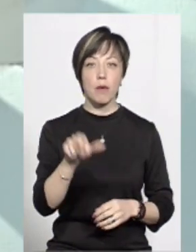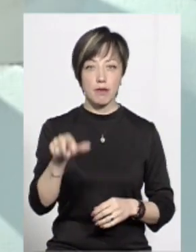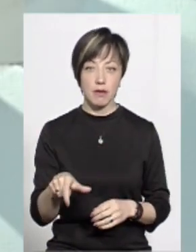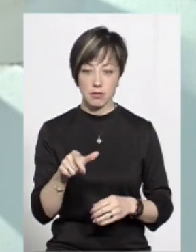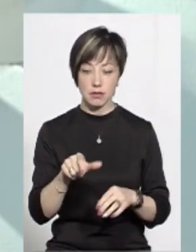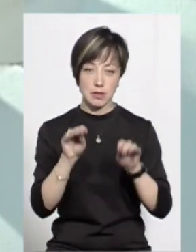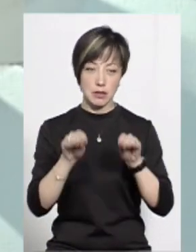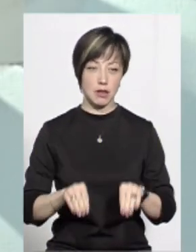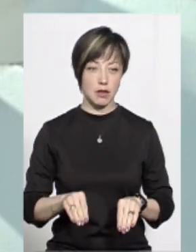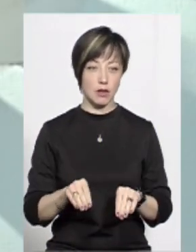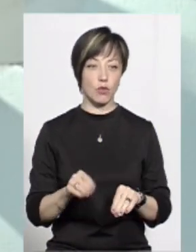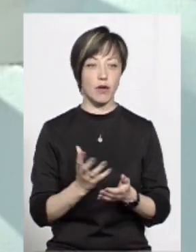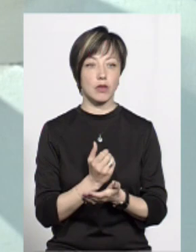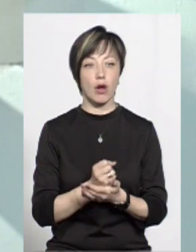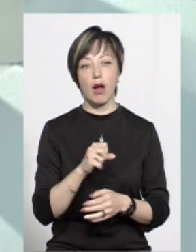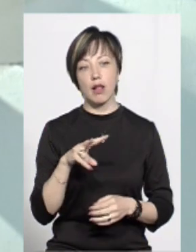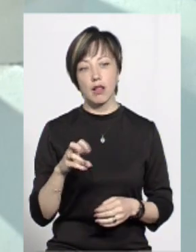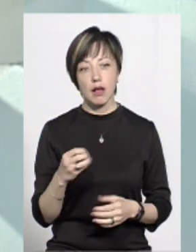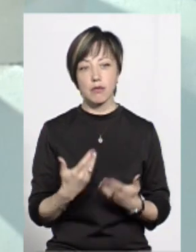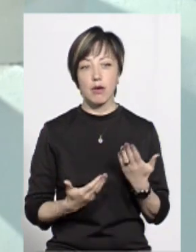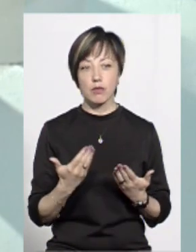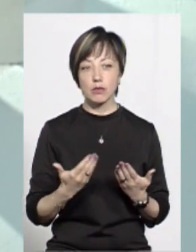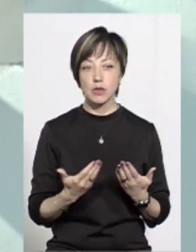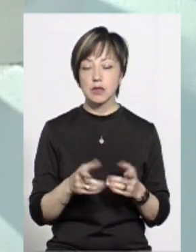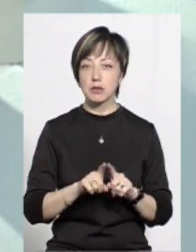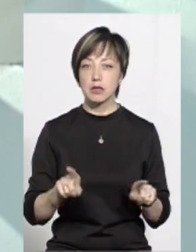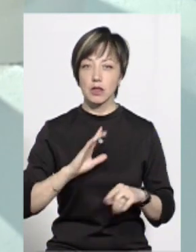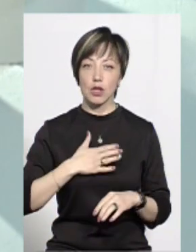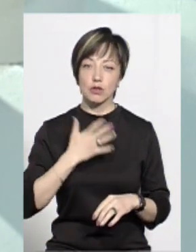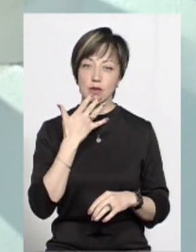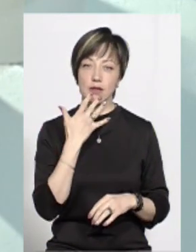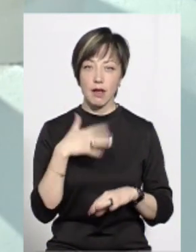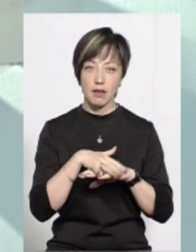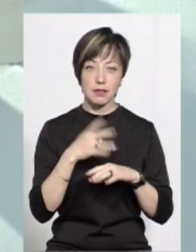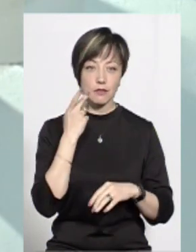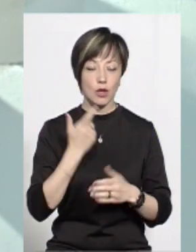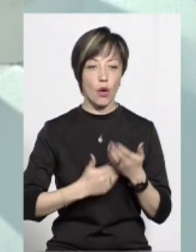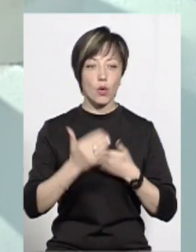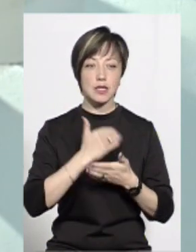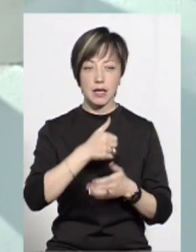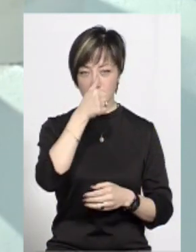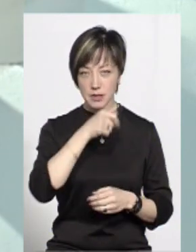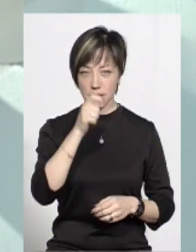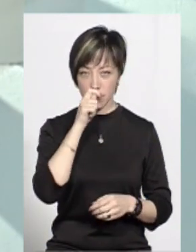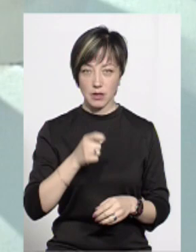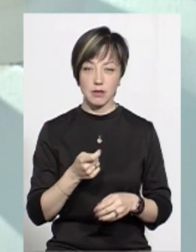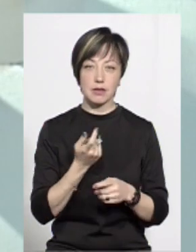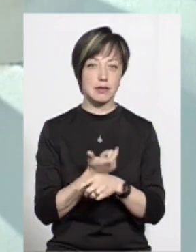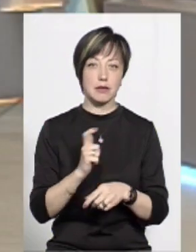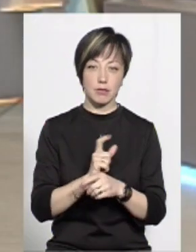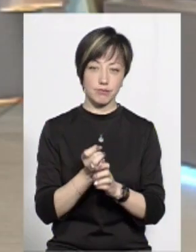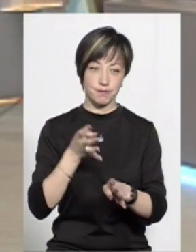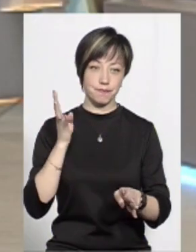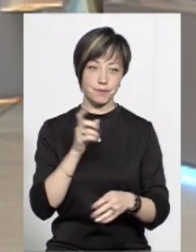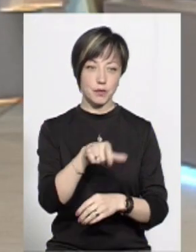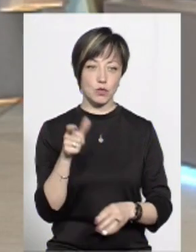громадян. 100 громадян. Але, мабуть, в силу специфіки нашої нації, в нас завжди останній місяць квітень, він з нас самий плідний.